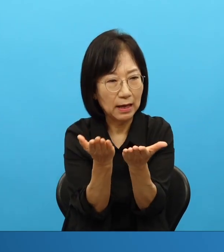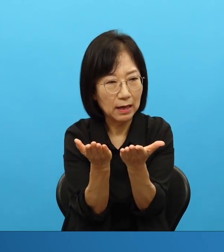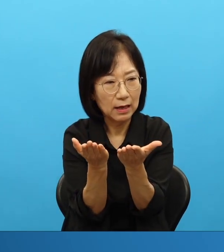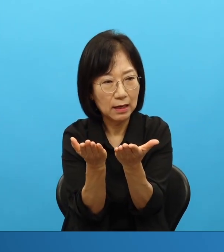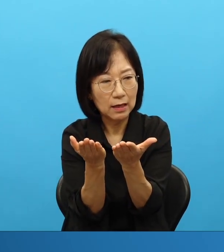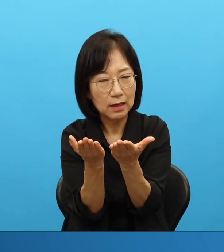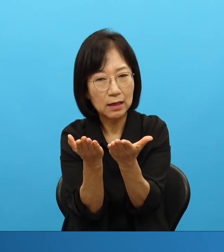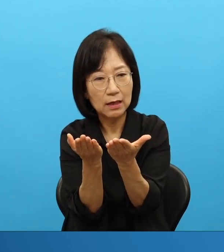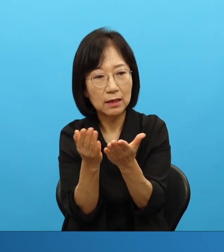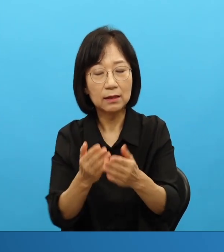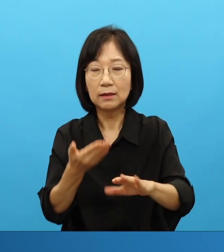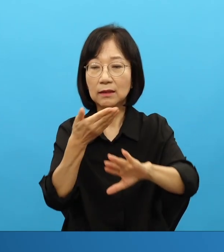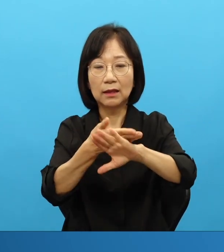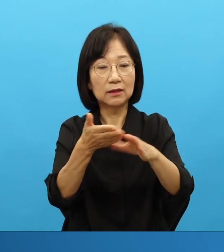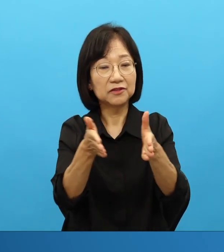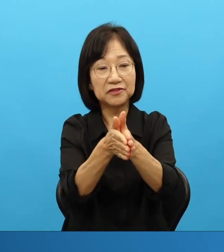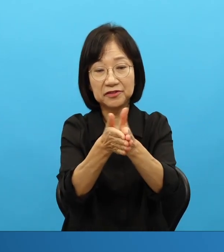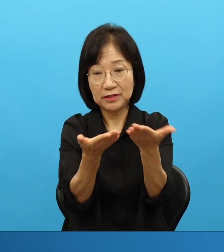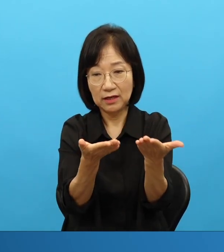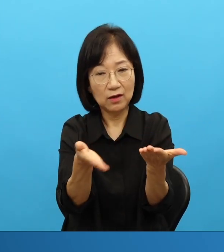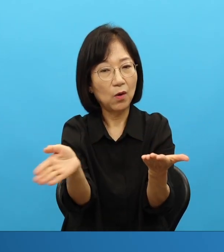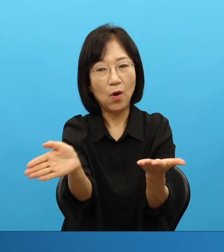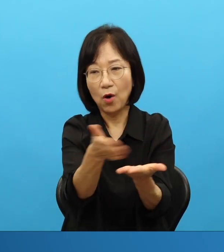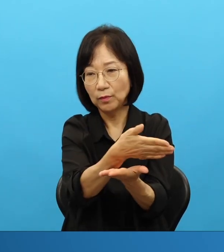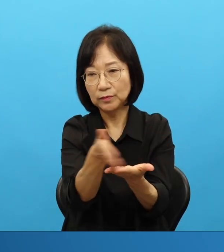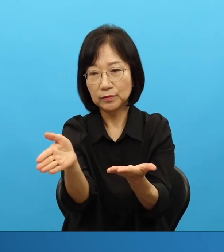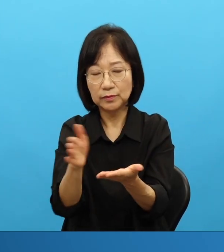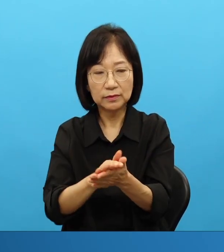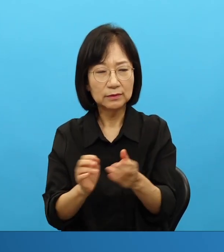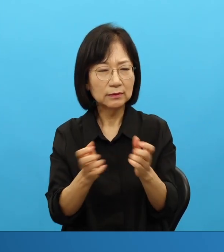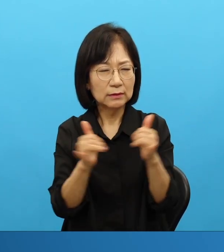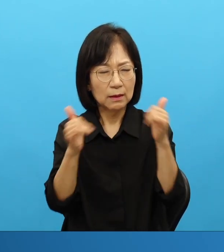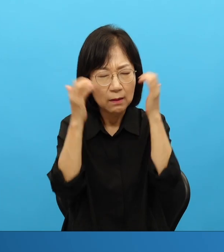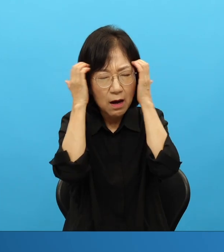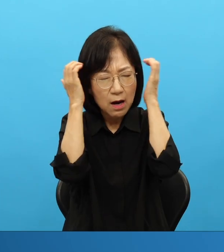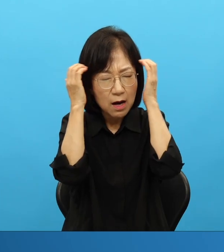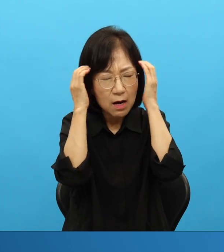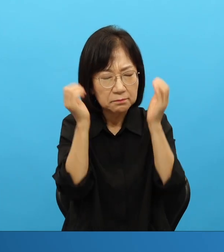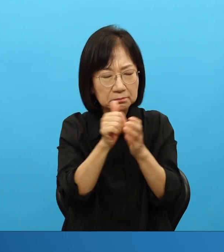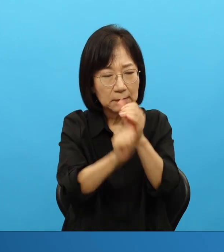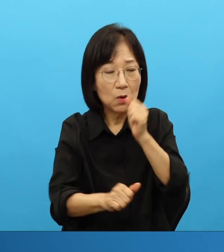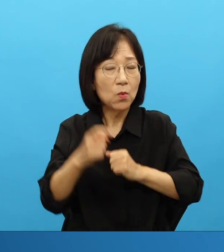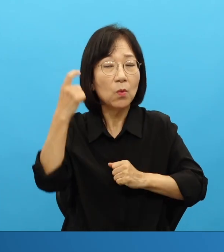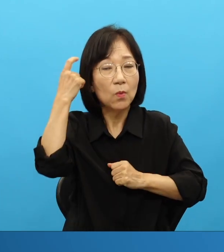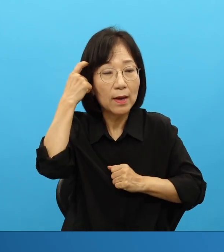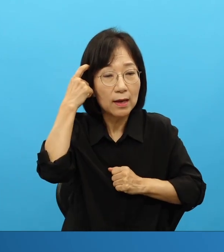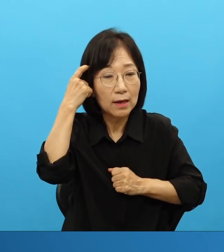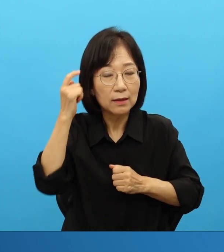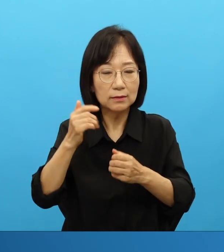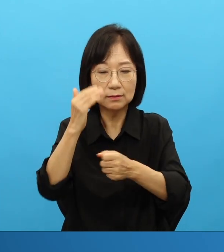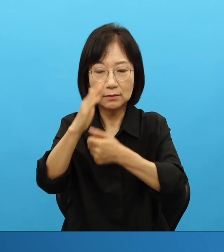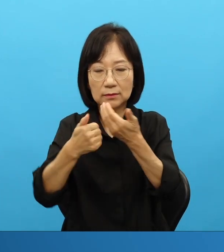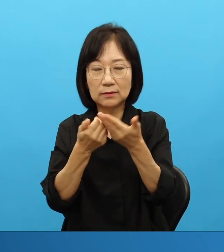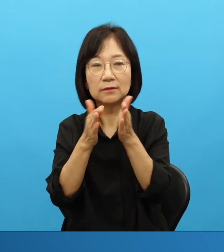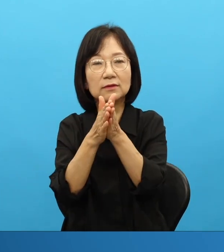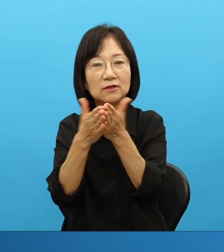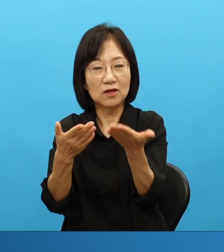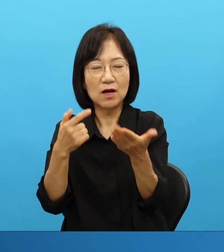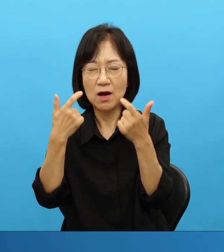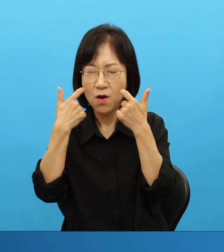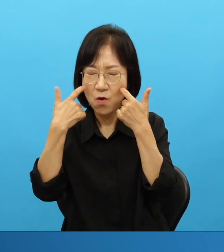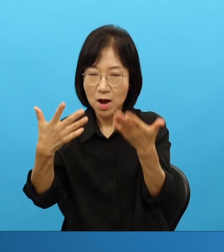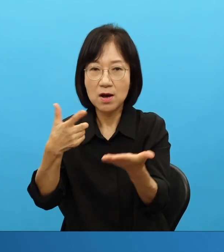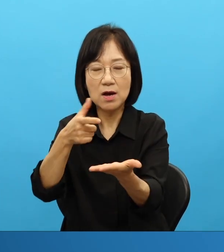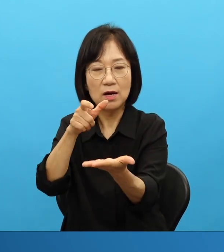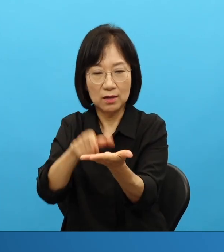already. 다른 책에는 없습니다. 인간이 왜 고통 가운데 있는지 성경은 정확하게 기록하고 있습니다. It is recorded nowhere